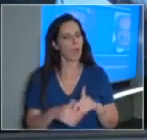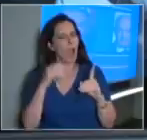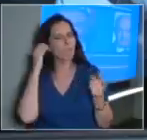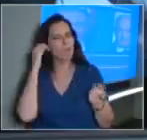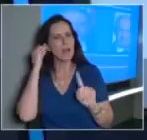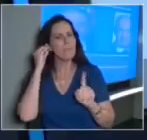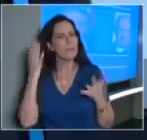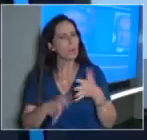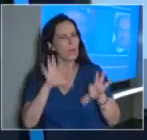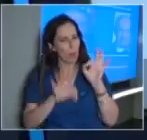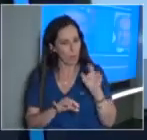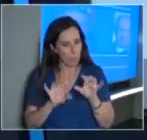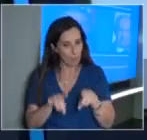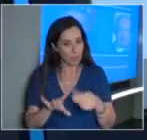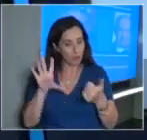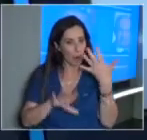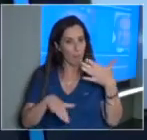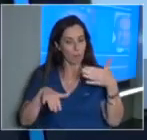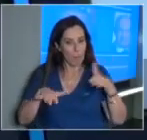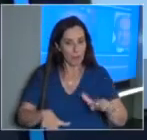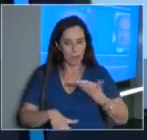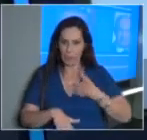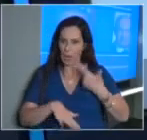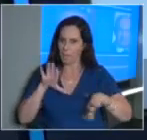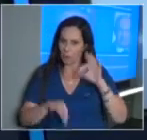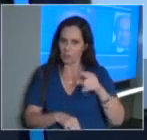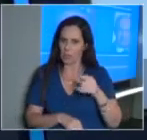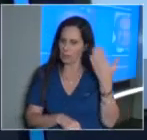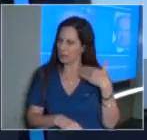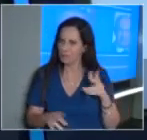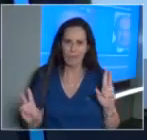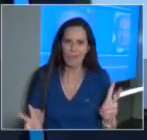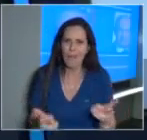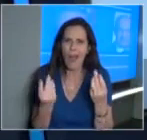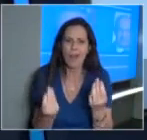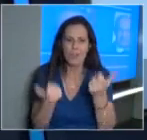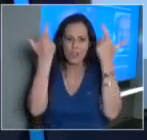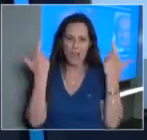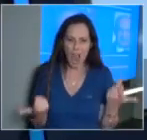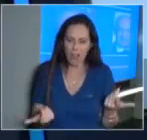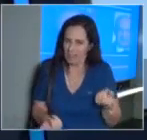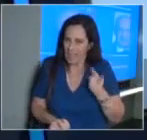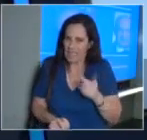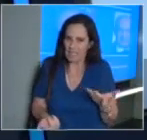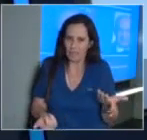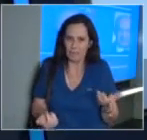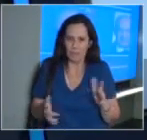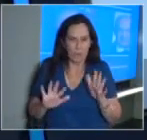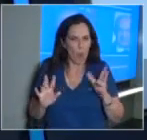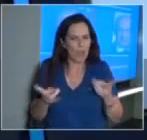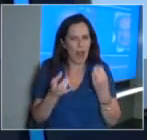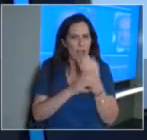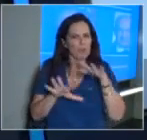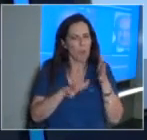מי דוחף לזה? באמת הגעתם עם 65 מנדטים אחרי הבחירות. זה היה אמור להיות, כמו שאומרים, חתיכת עוגה. זה היה אמור להיות מסע מאוד